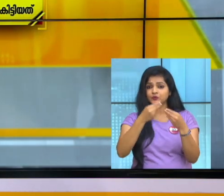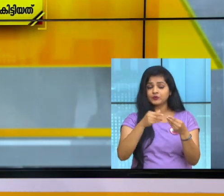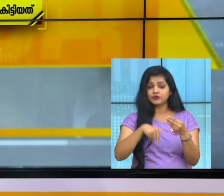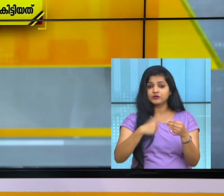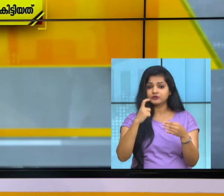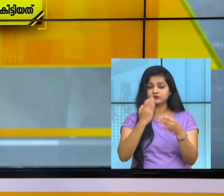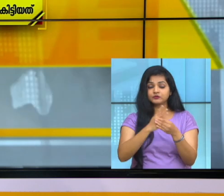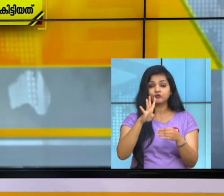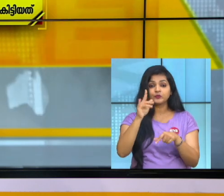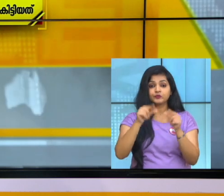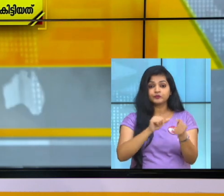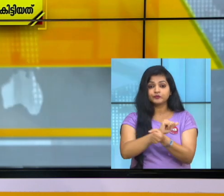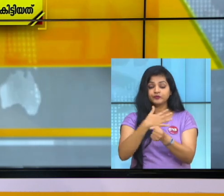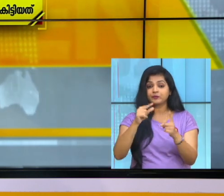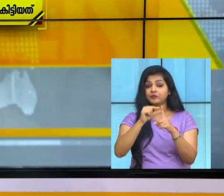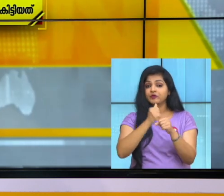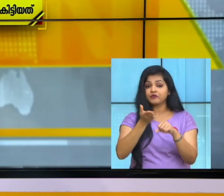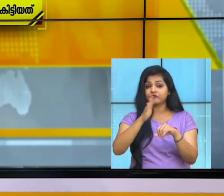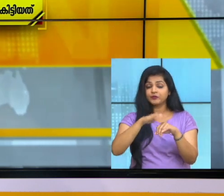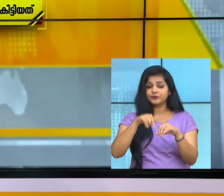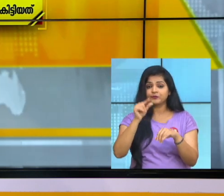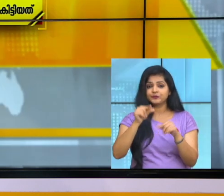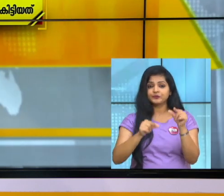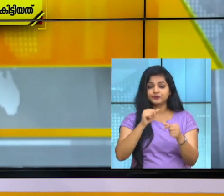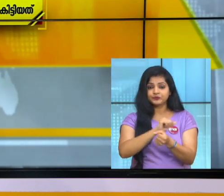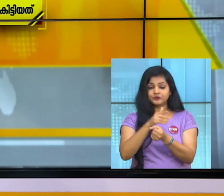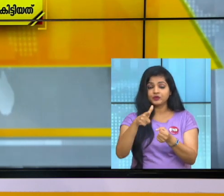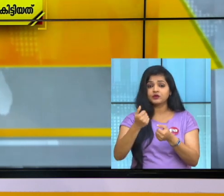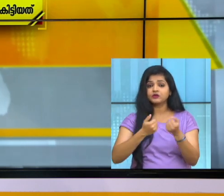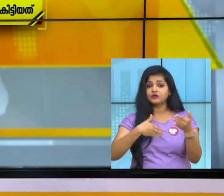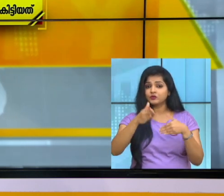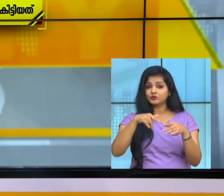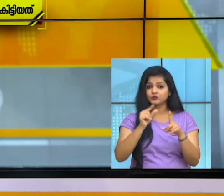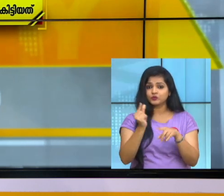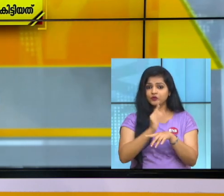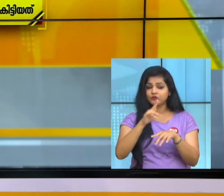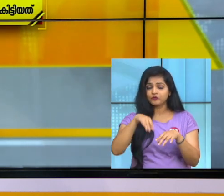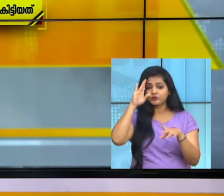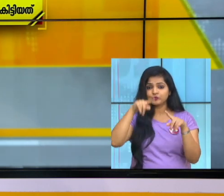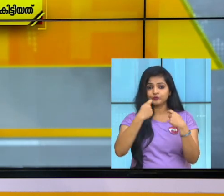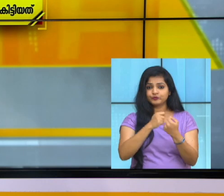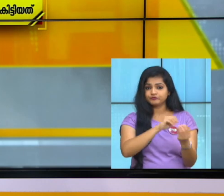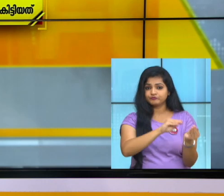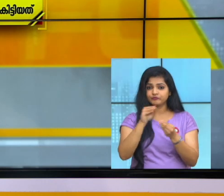കസ്റ്റഡിയിൽ. പാലക്കാട് ചിറ്റൂർ സ്വദേശികളാണ് പിടിയിലായത്. ഇവർ സഞ്ചരിച്ച വാഹനങ്ങളും പോലീസ് കസ്റ്റഡിയിലെടുത്തിട്ടുണ്ട്. പ്രതികളിൽ ഒരാൾ